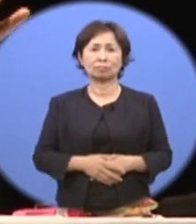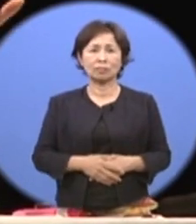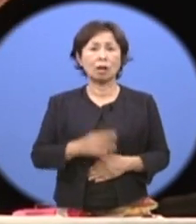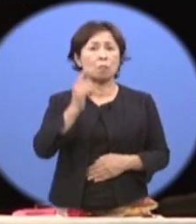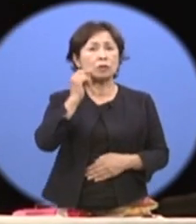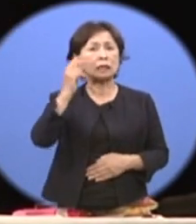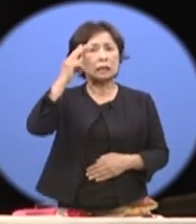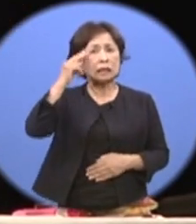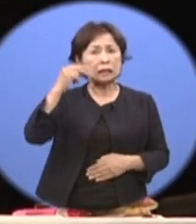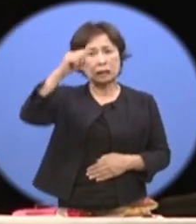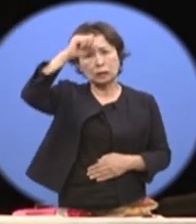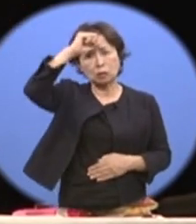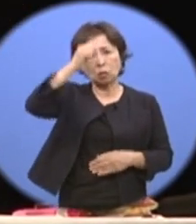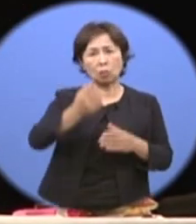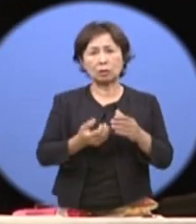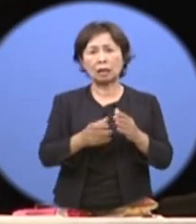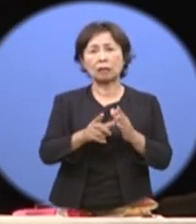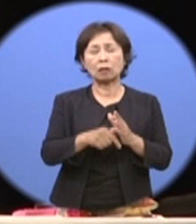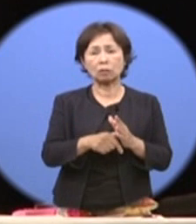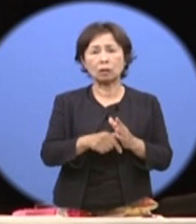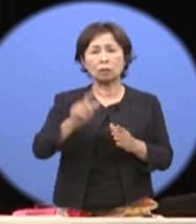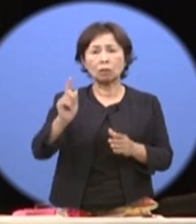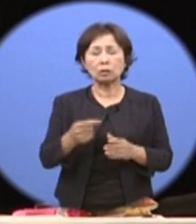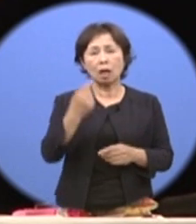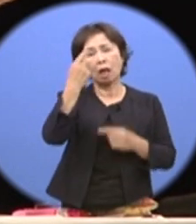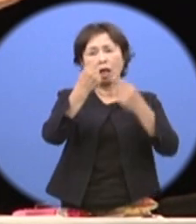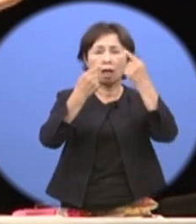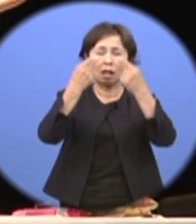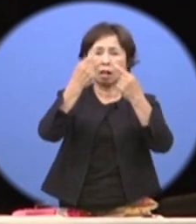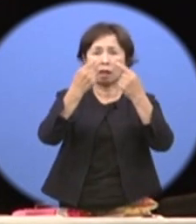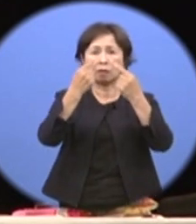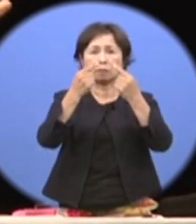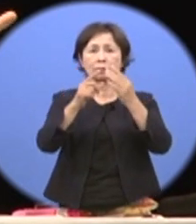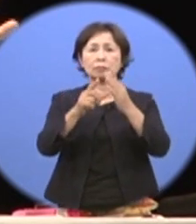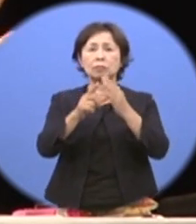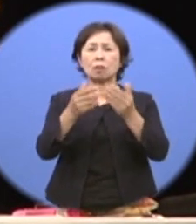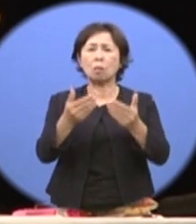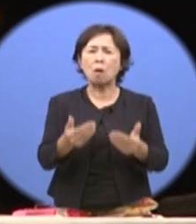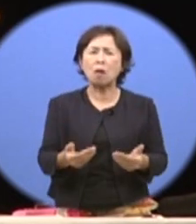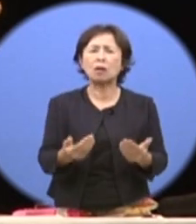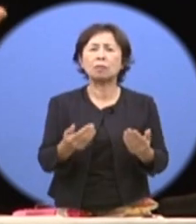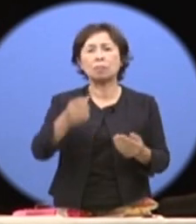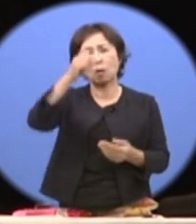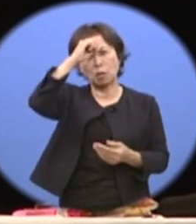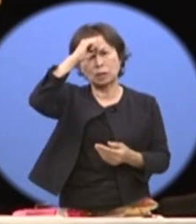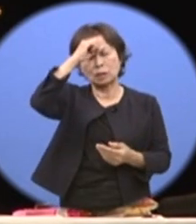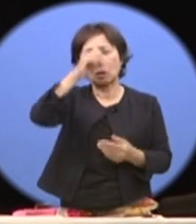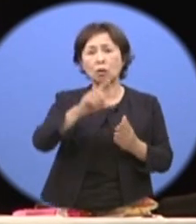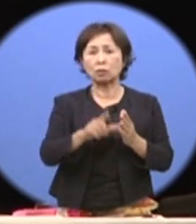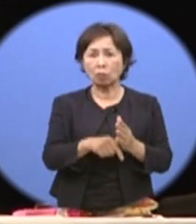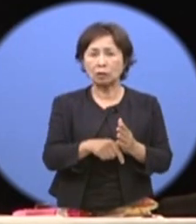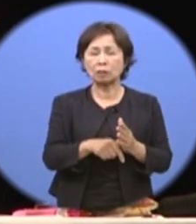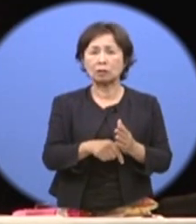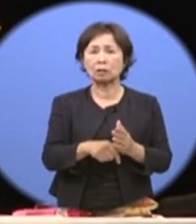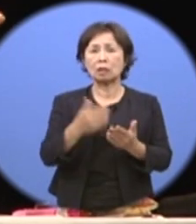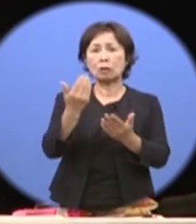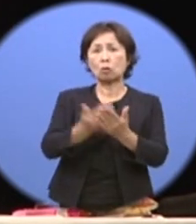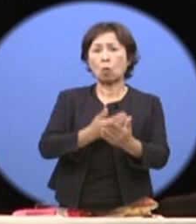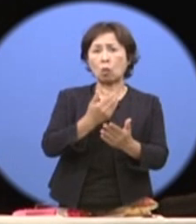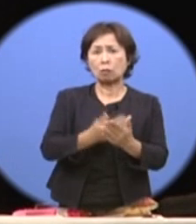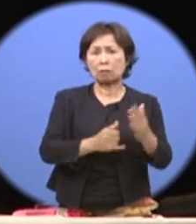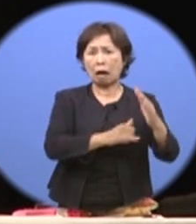き、急に意識障害で意識がなくなってしまうような重い病気になったときに、残された家族